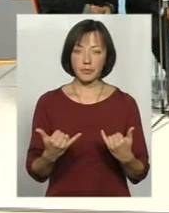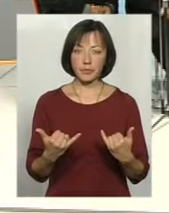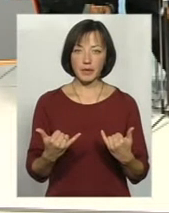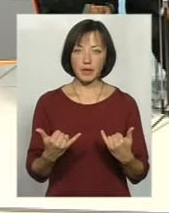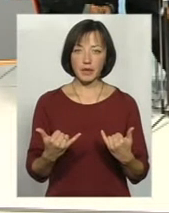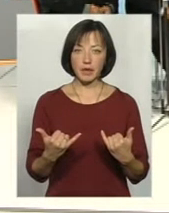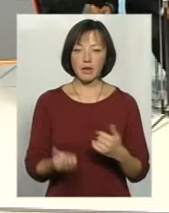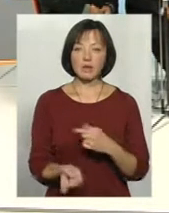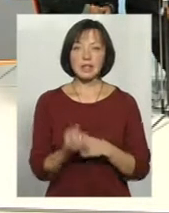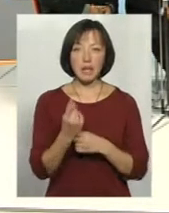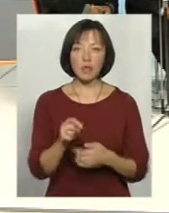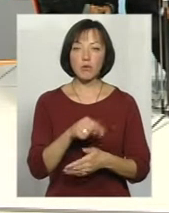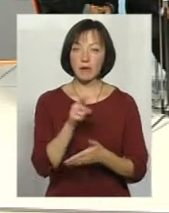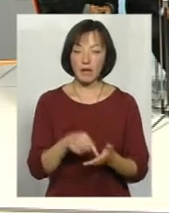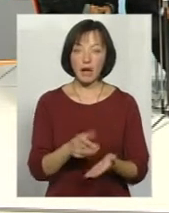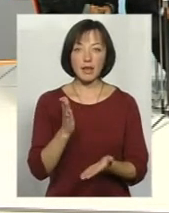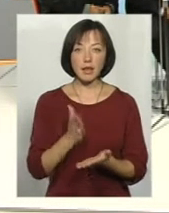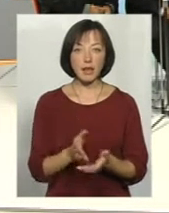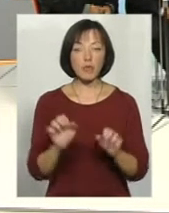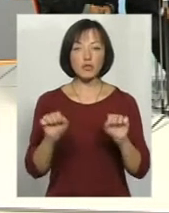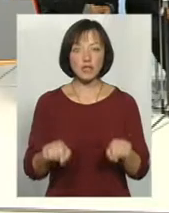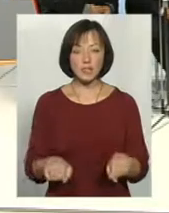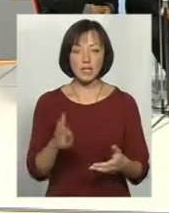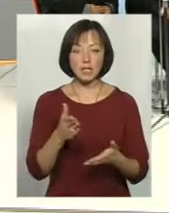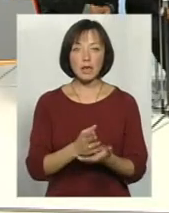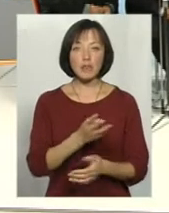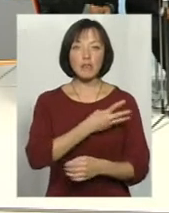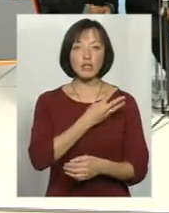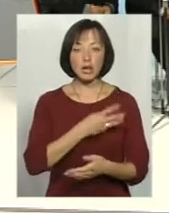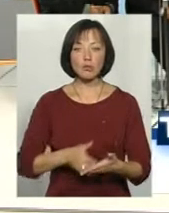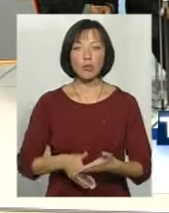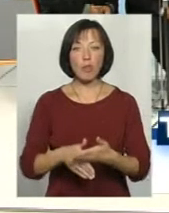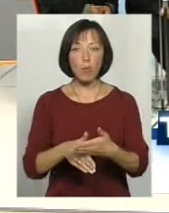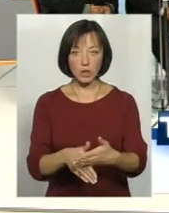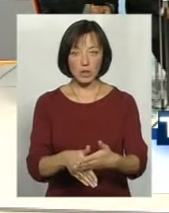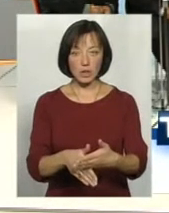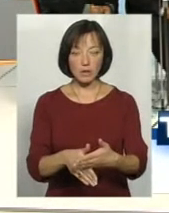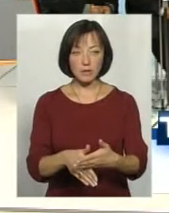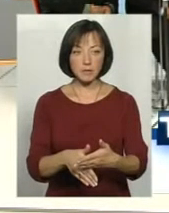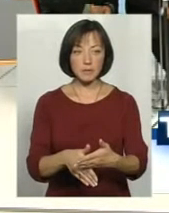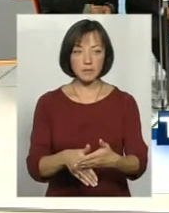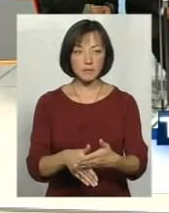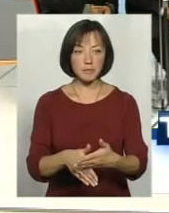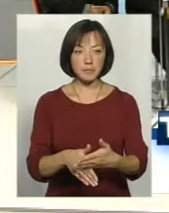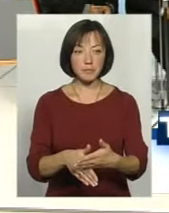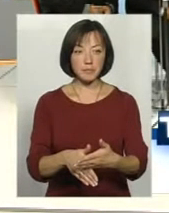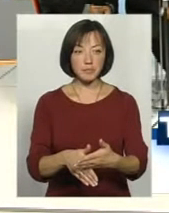Стало питання, є можливість, є бажаючі допомогти Дмитру Володимировичу,